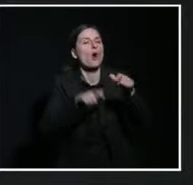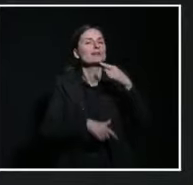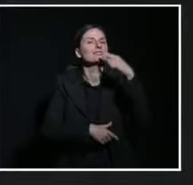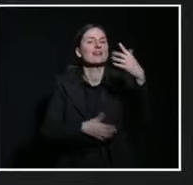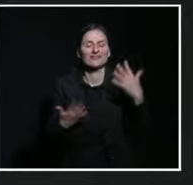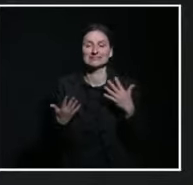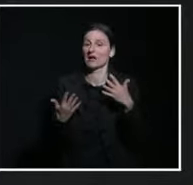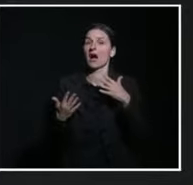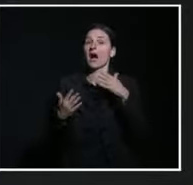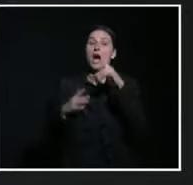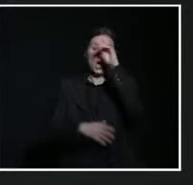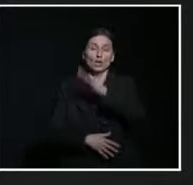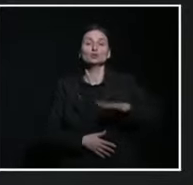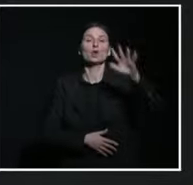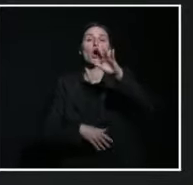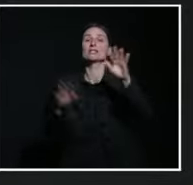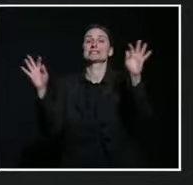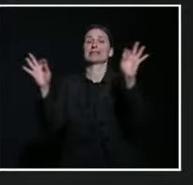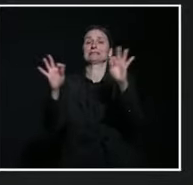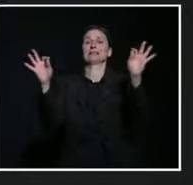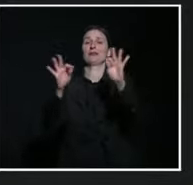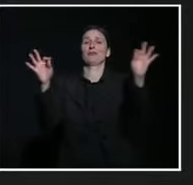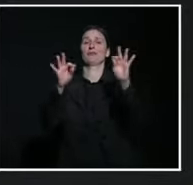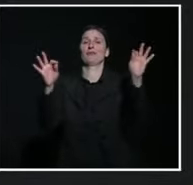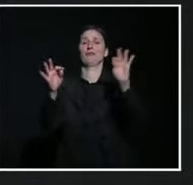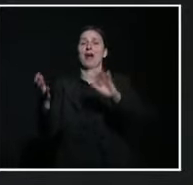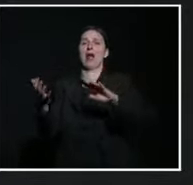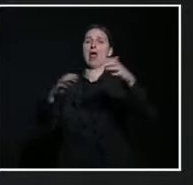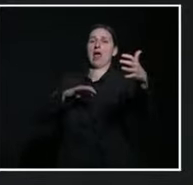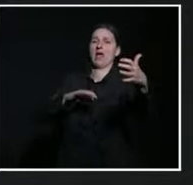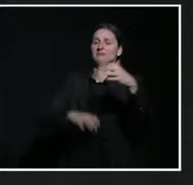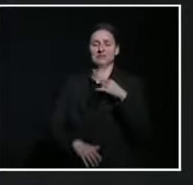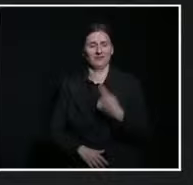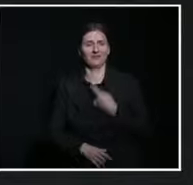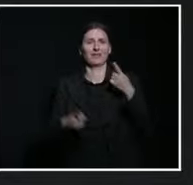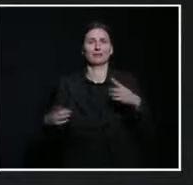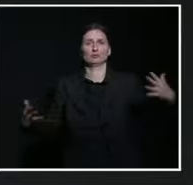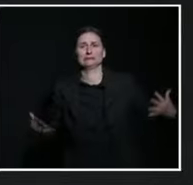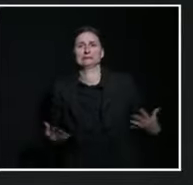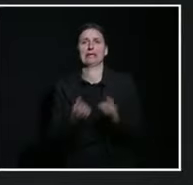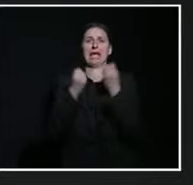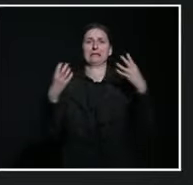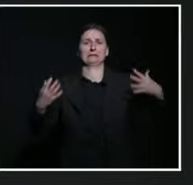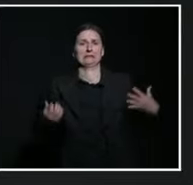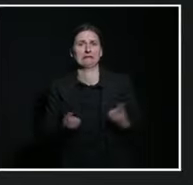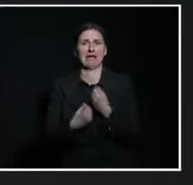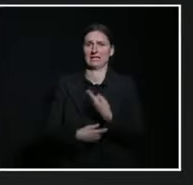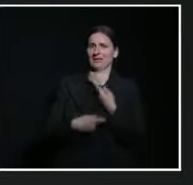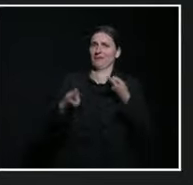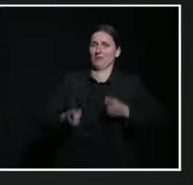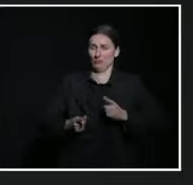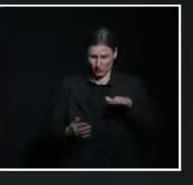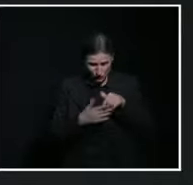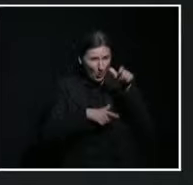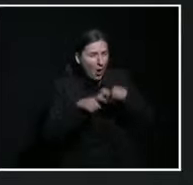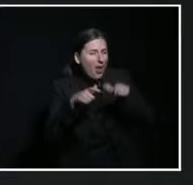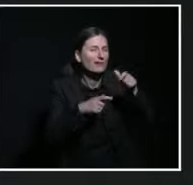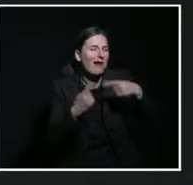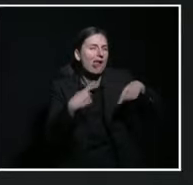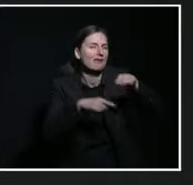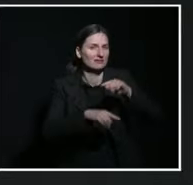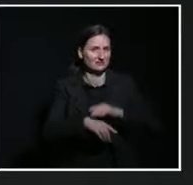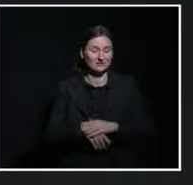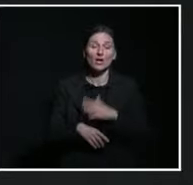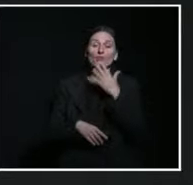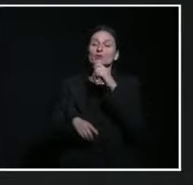am Abgrund und nur Sie könnten es vor einem angeblich drohenden Absturz retten. Sie wollen den